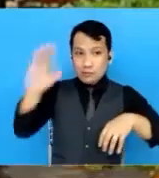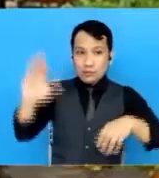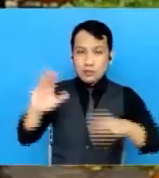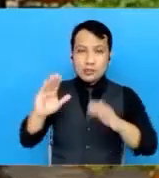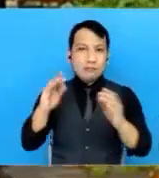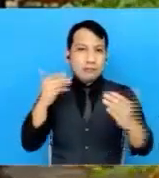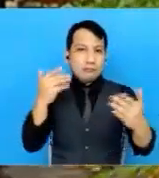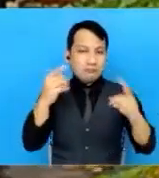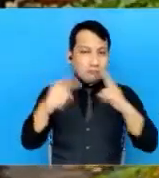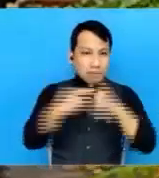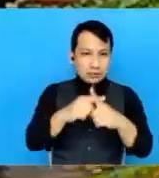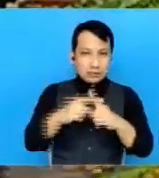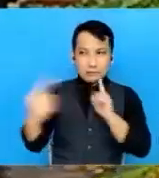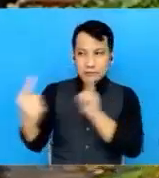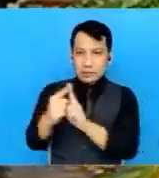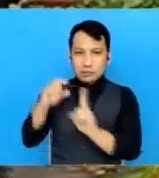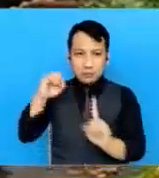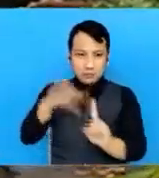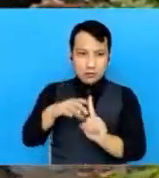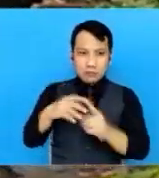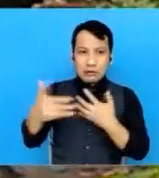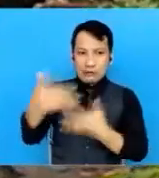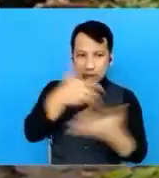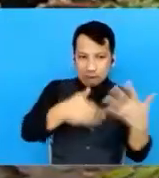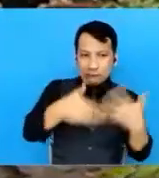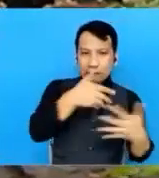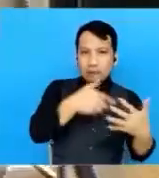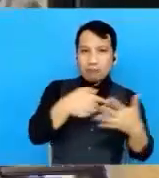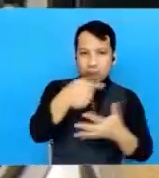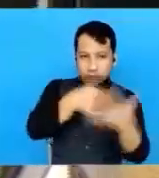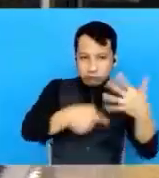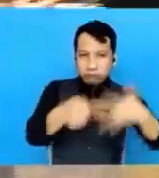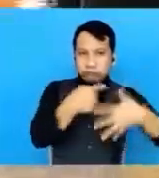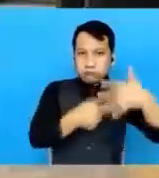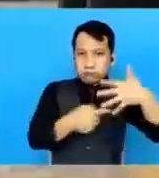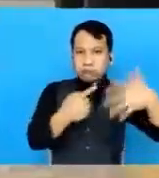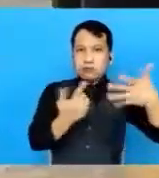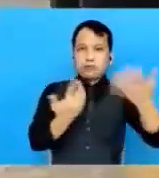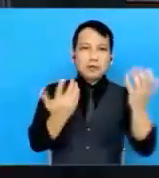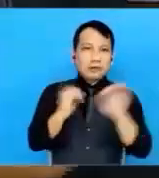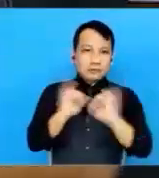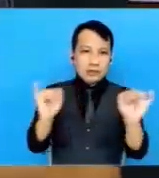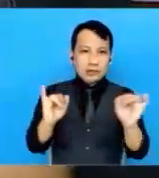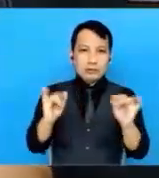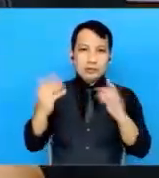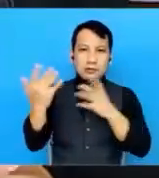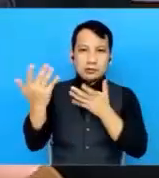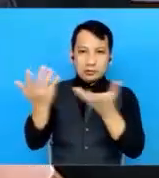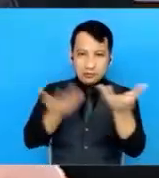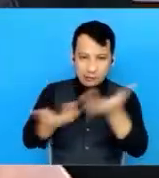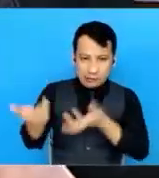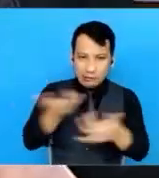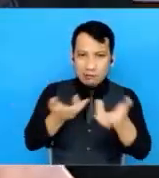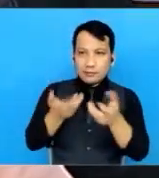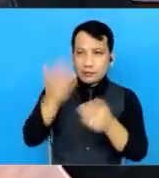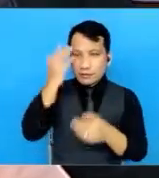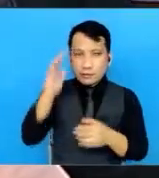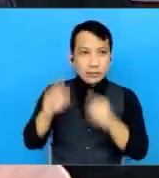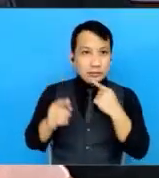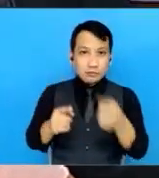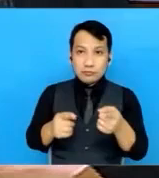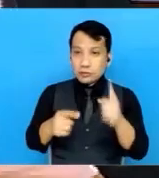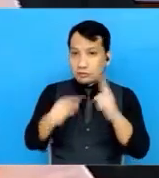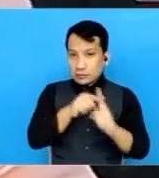contact, makiki-associate ka doon. Magko-commingle kayo. Di ba? Mag-i-interact kayo. Kasi hindi niya sasabihin siya yung positive siya